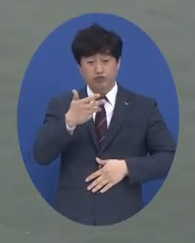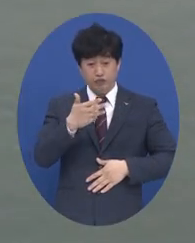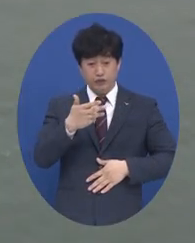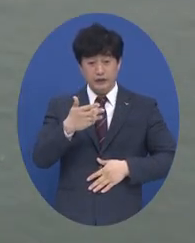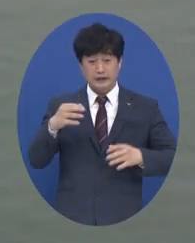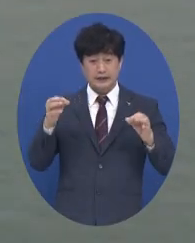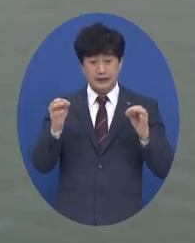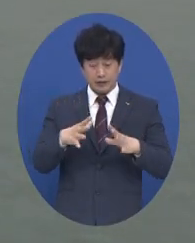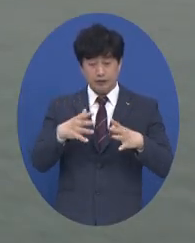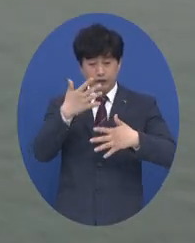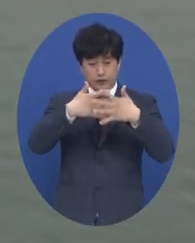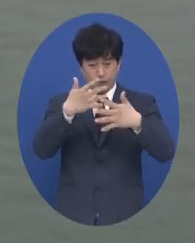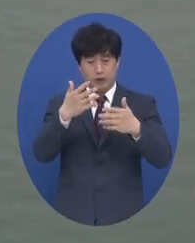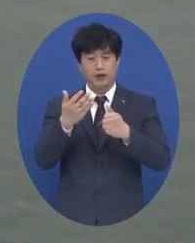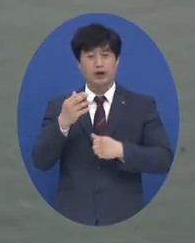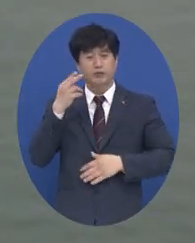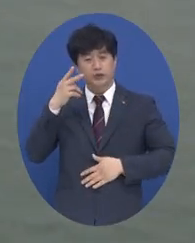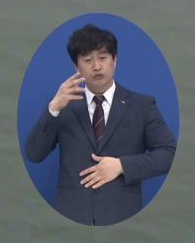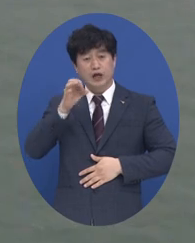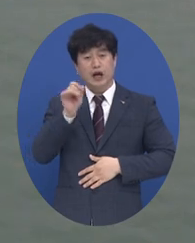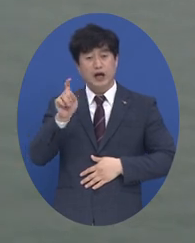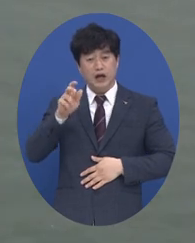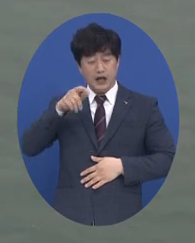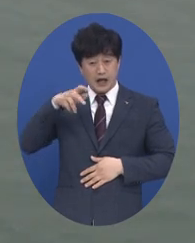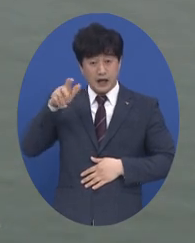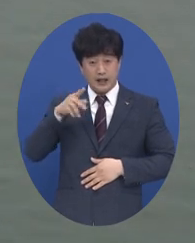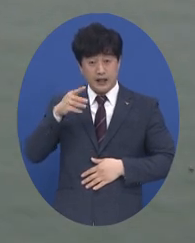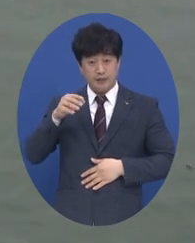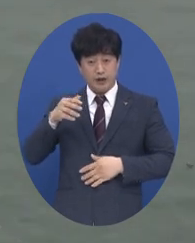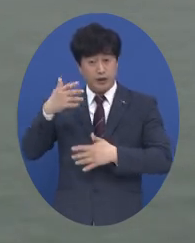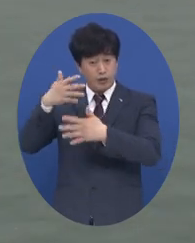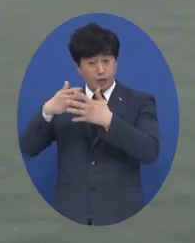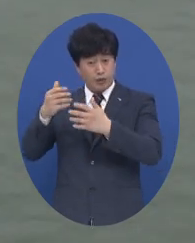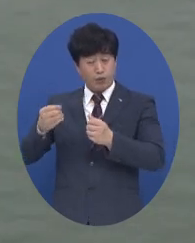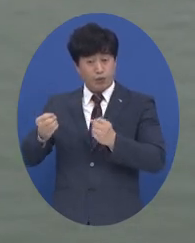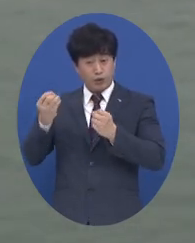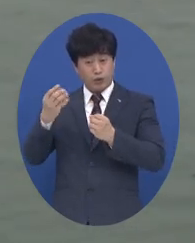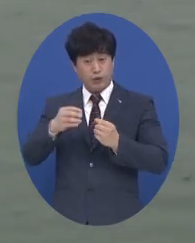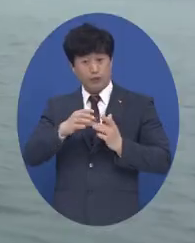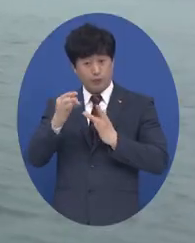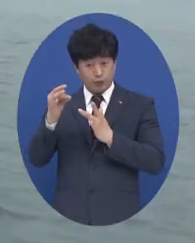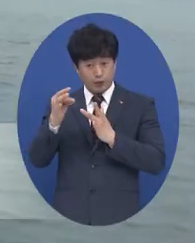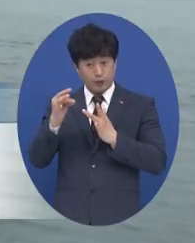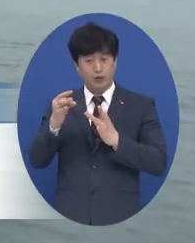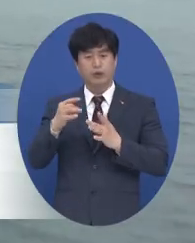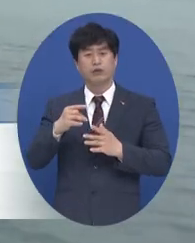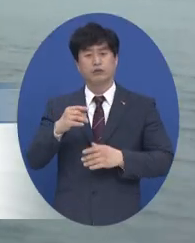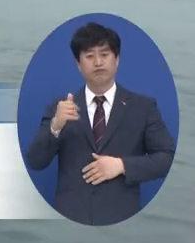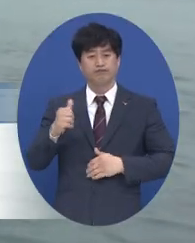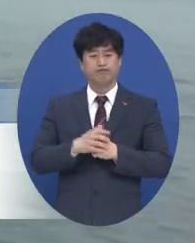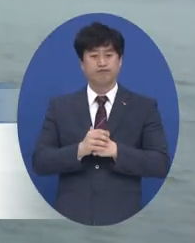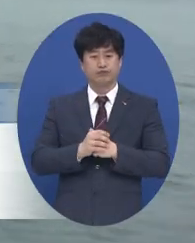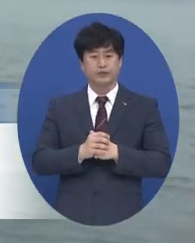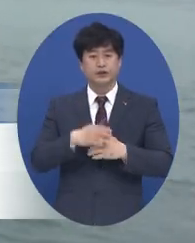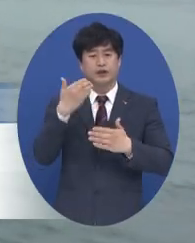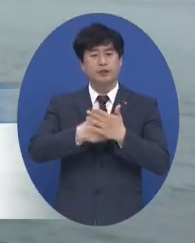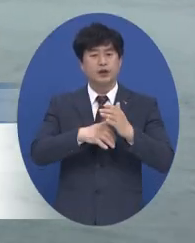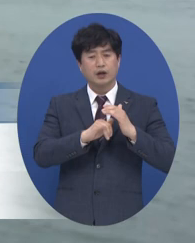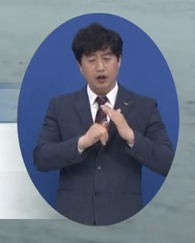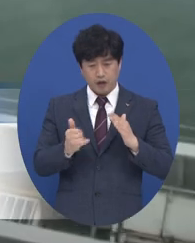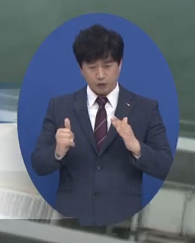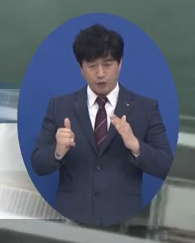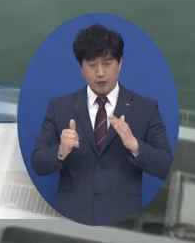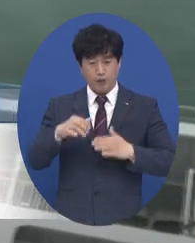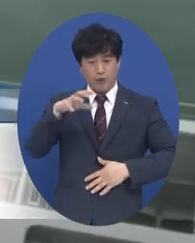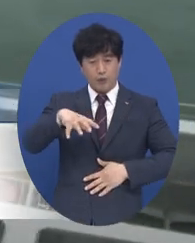다큐멘터리로 미국 아카데미 시상식 후보에 오를 정도로 작품성을 인정받았습니다. 유가족이나 당시 현장에